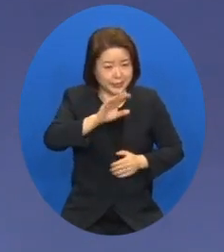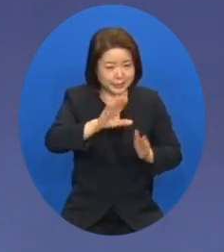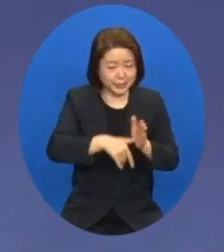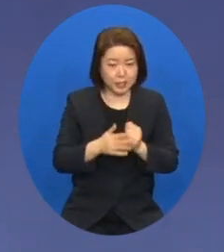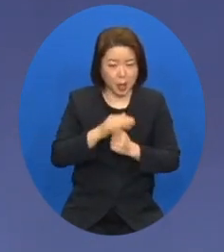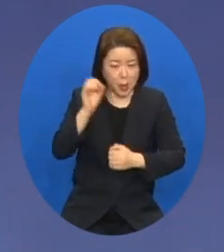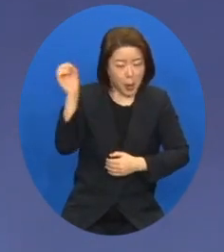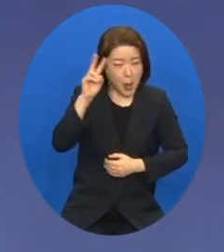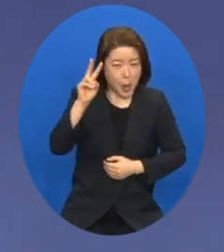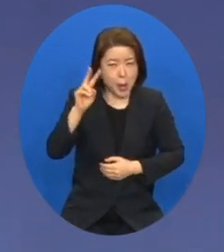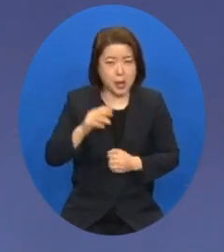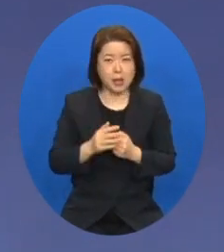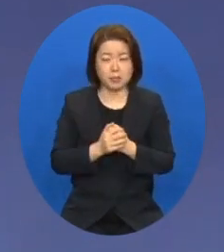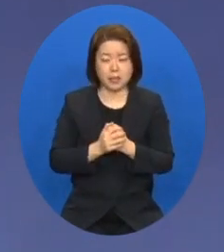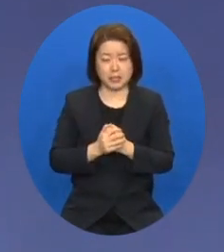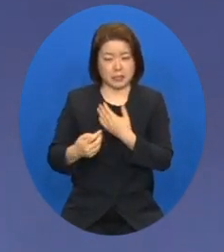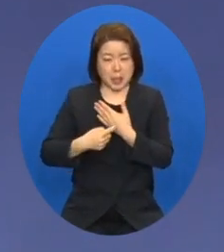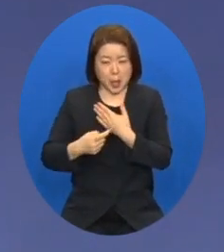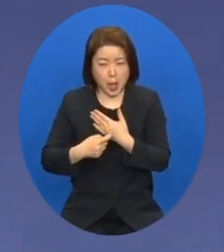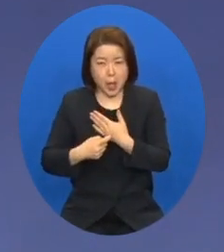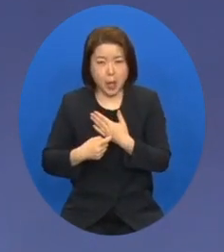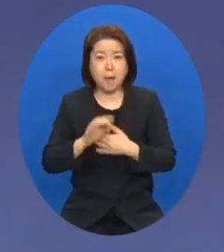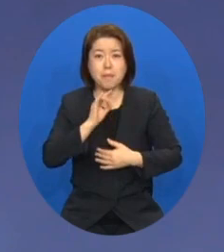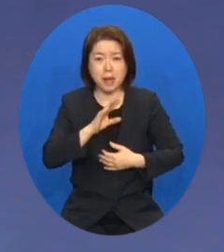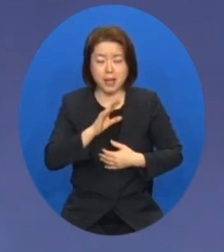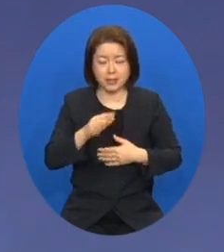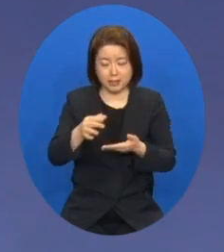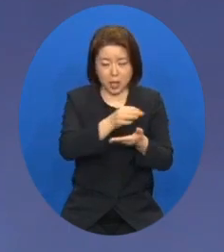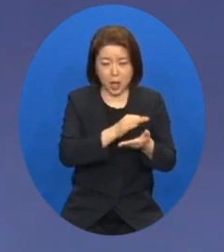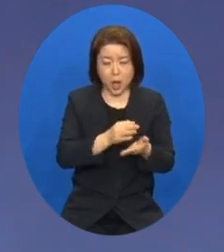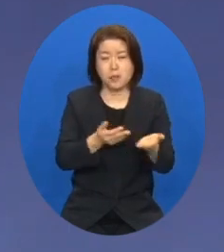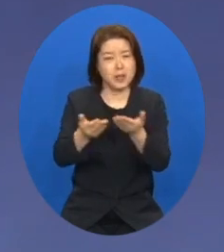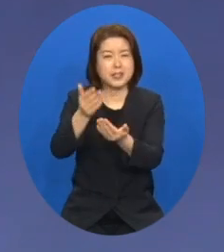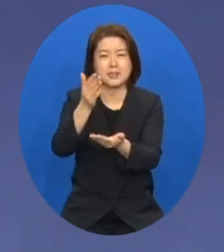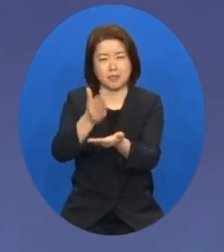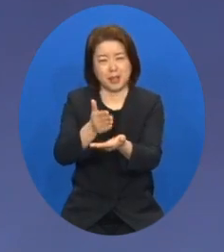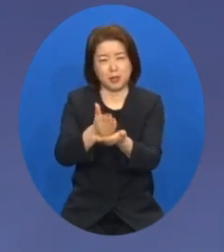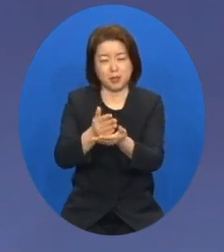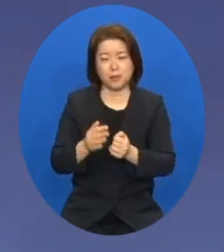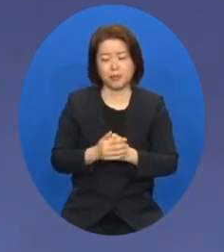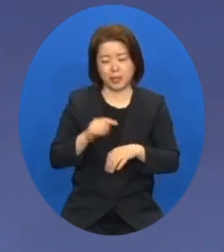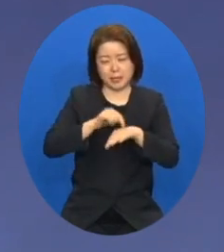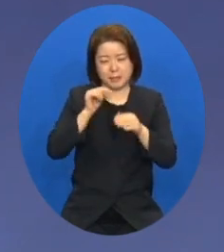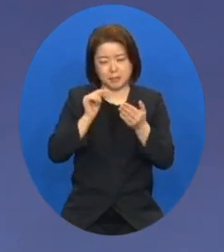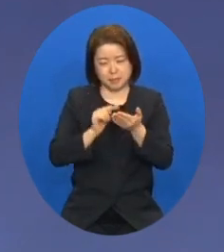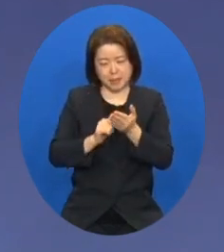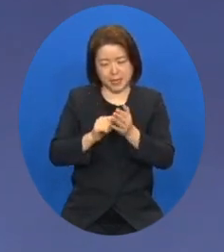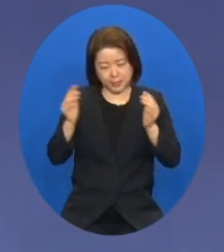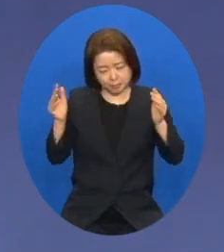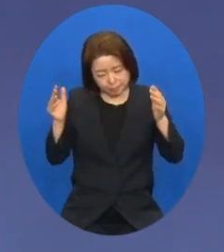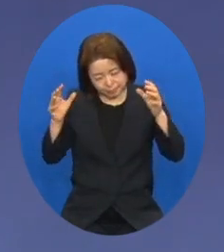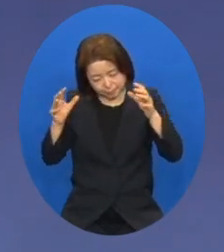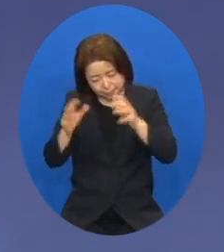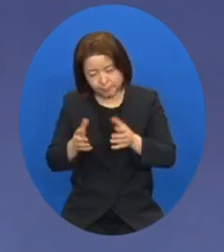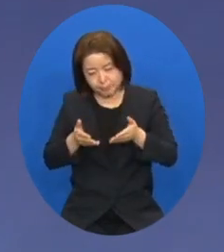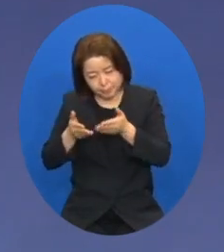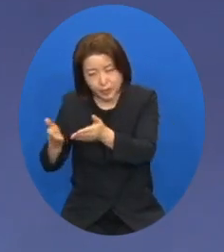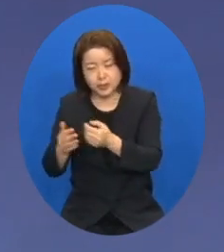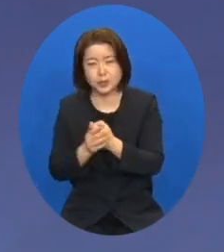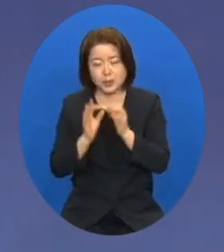갑작스럽게 또 형식적으로 그렇게 헌금 하지 말고 마음을 기울여서 정성을 다해서